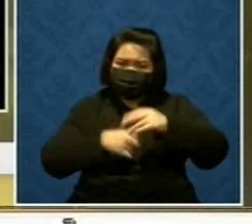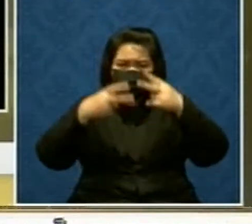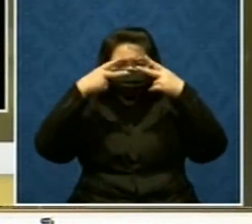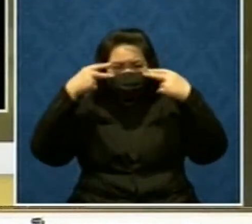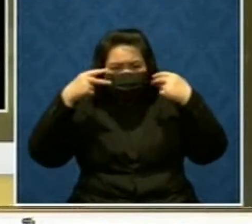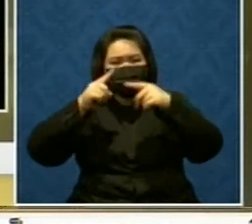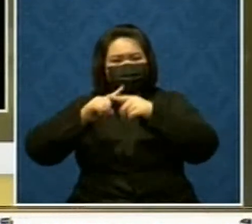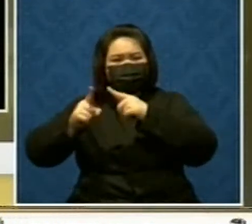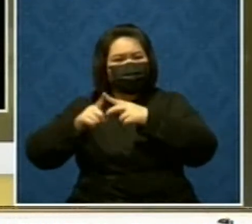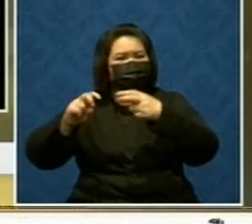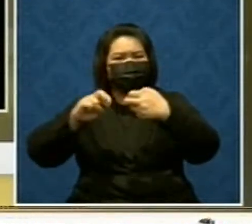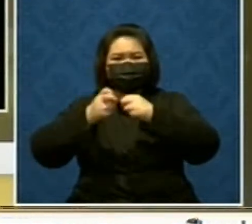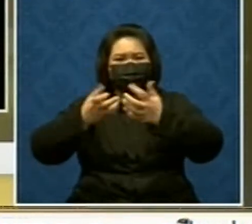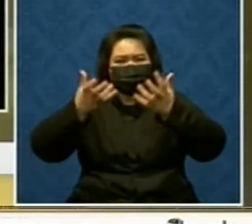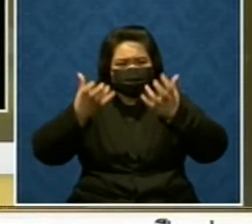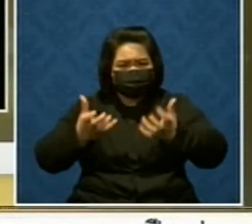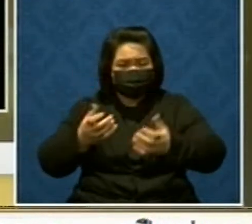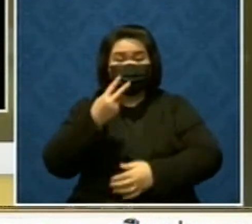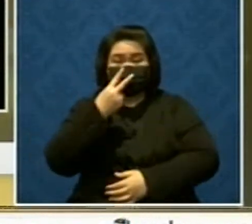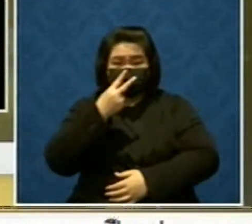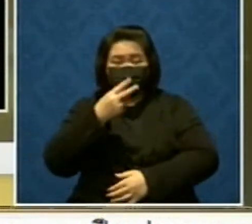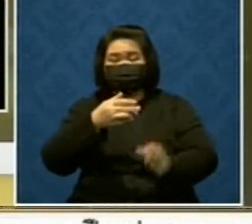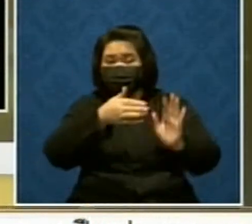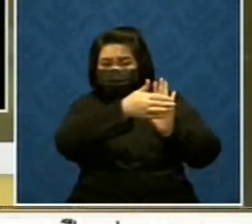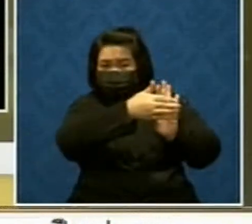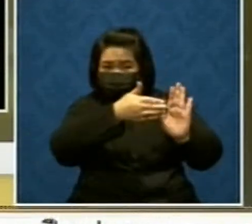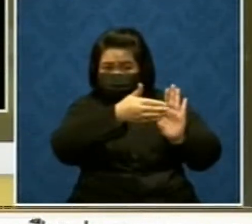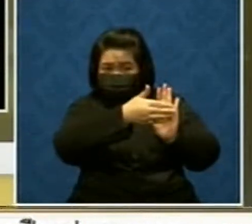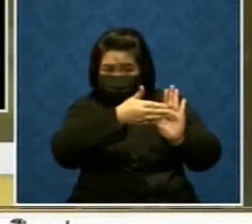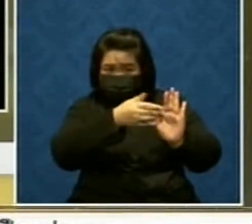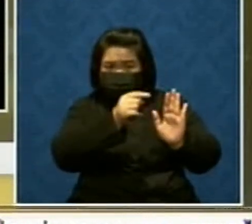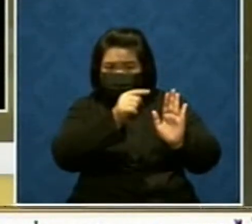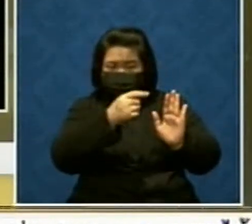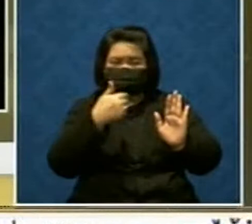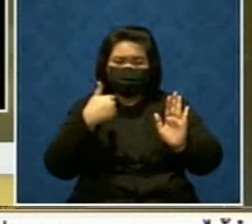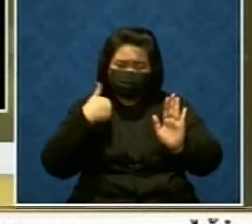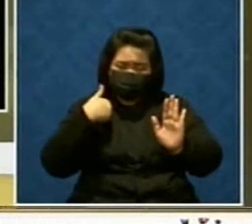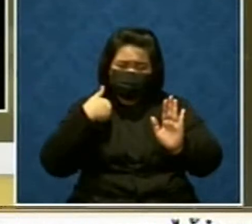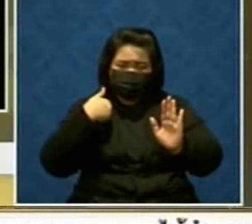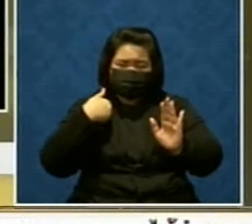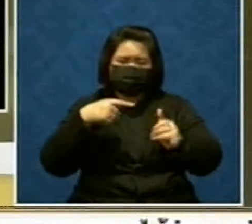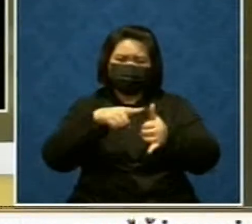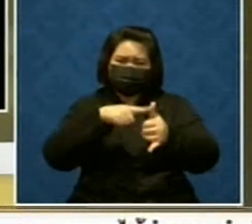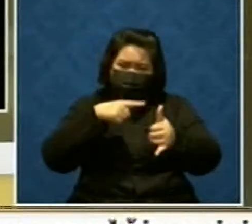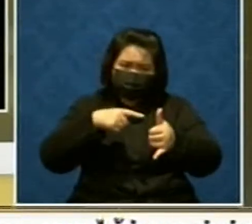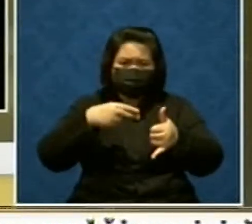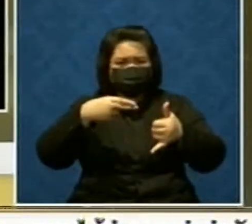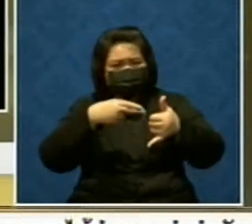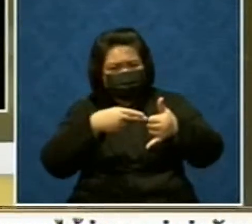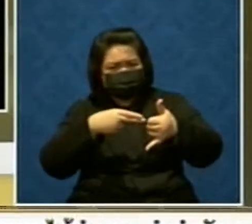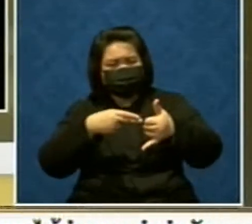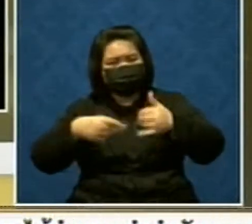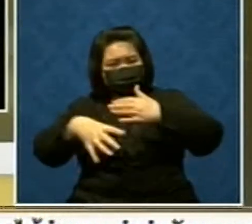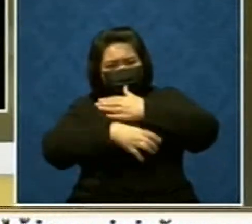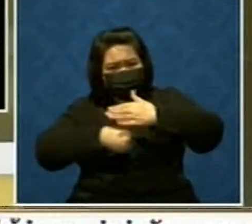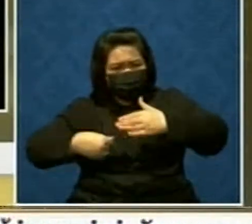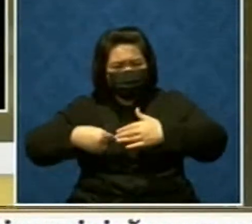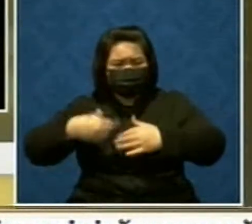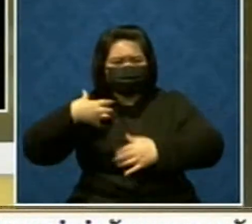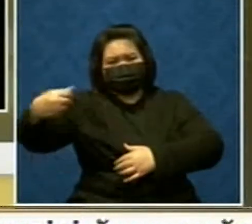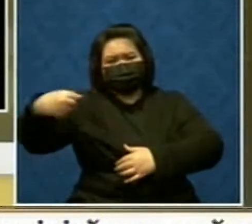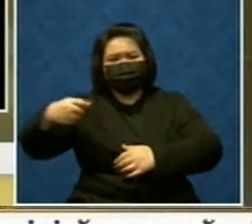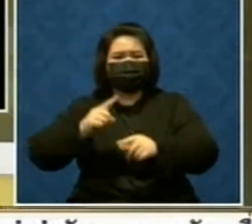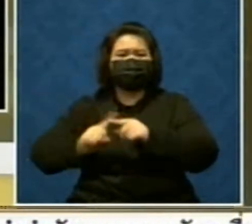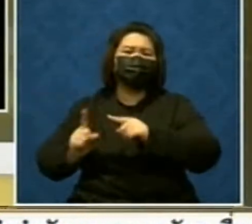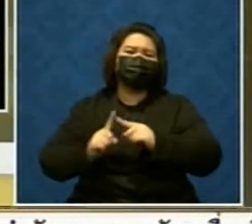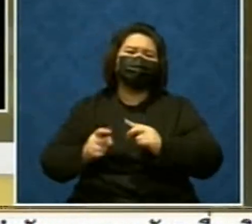ขึ้นผมก็มีสไลด์ให้ดูมีการปล้นฆ่าจี้ชิงทรัพย์สารพัดอย่างในภาวะเศรษฐกิจที่มันต